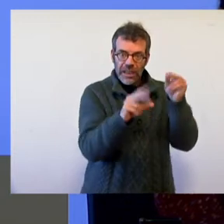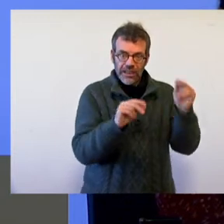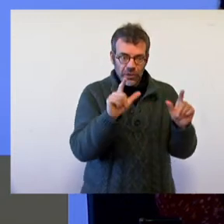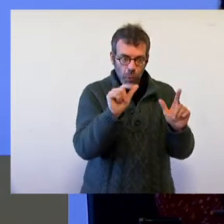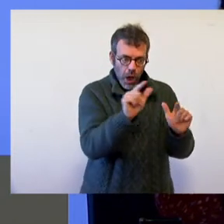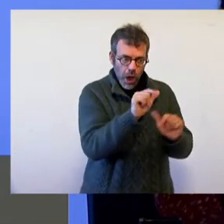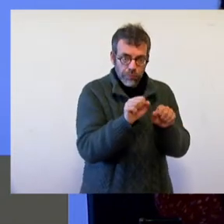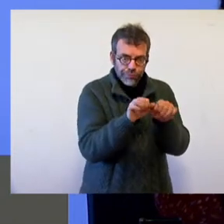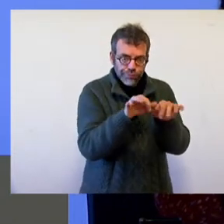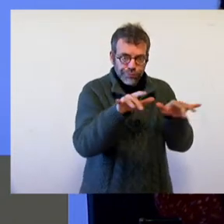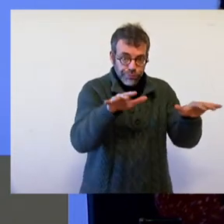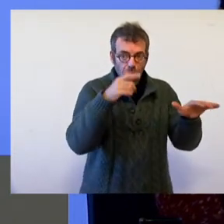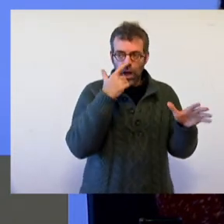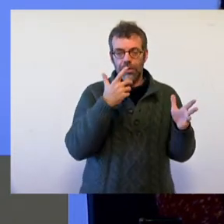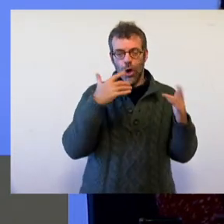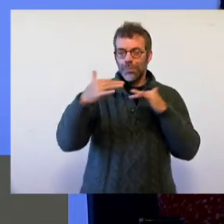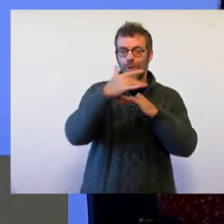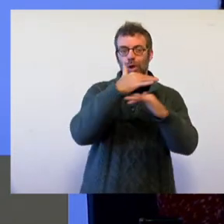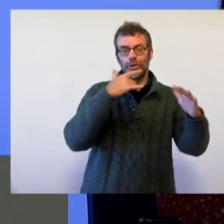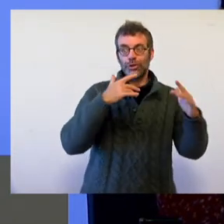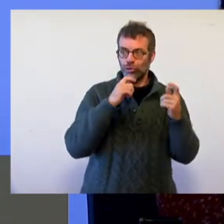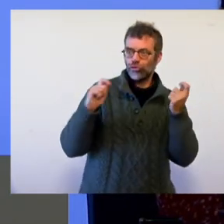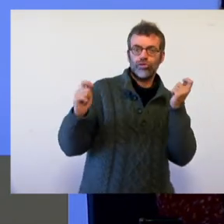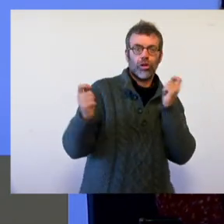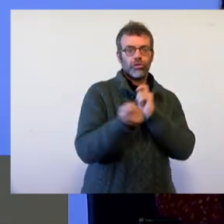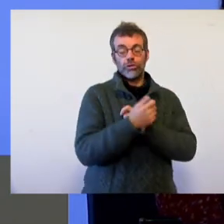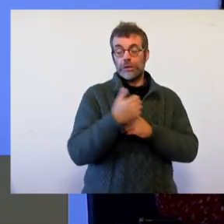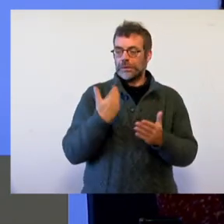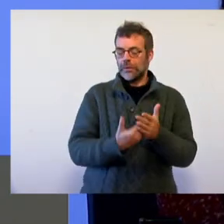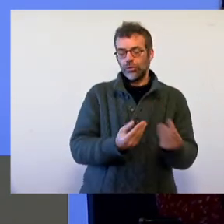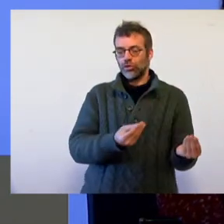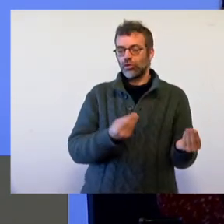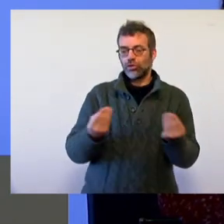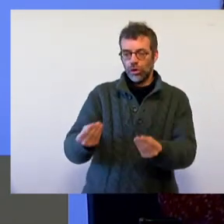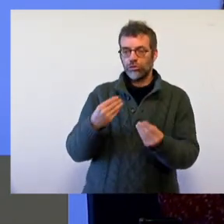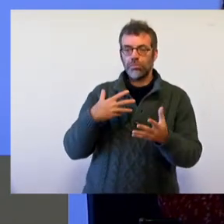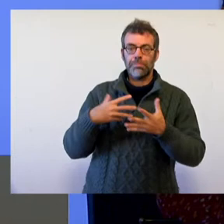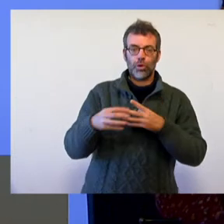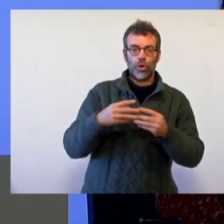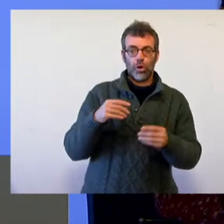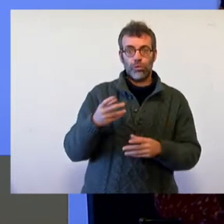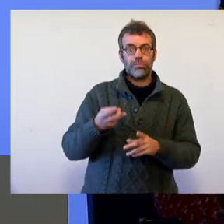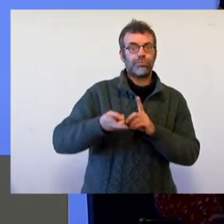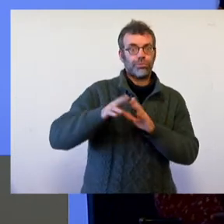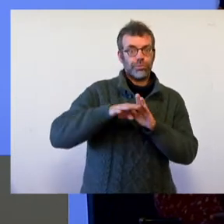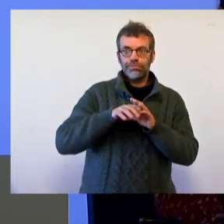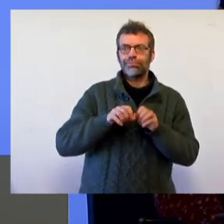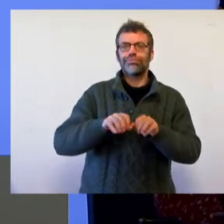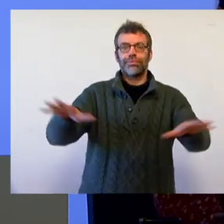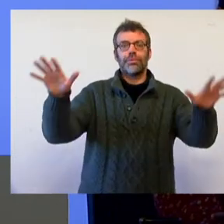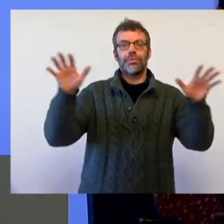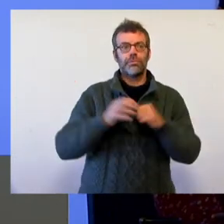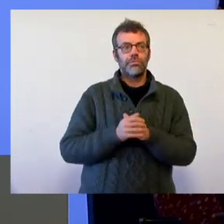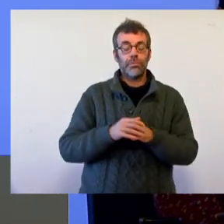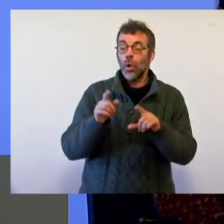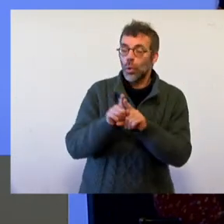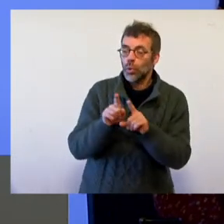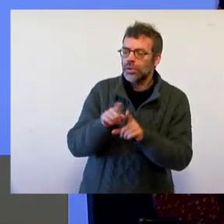peux vous le dire aussi, Madame, et je l'ai entendu de votre autre colistière,